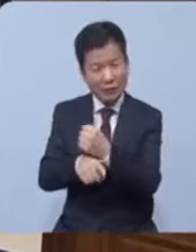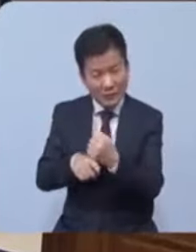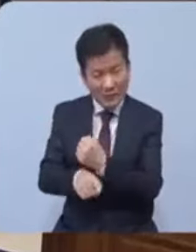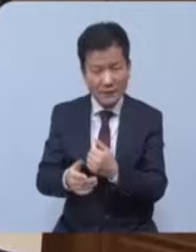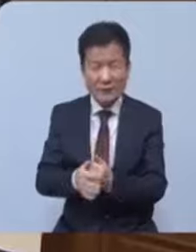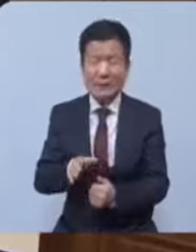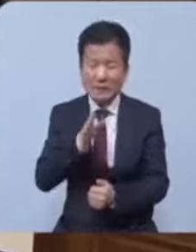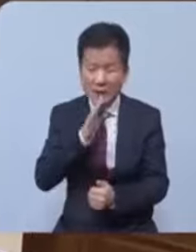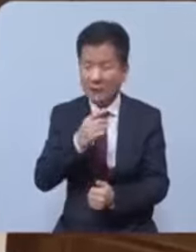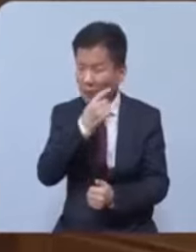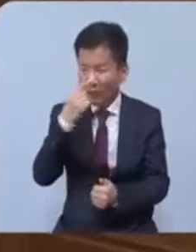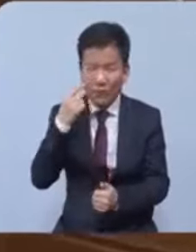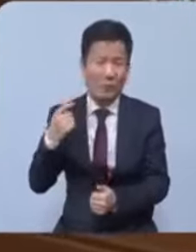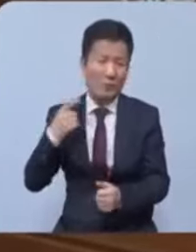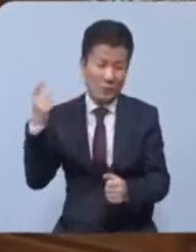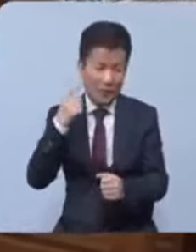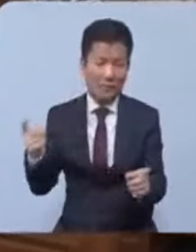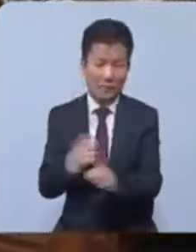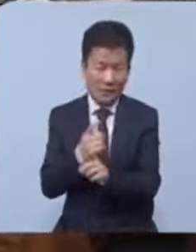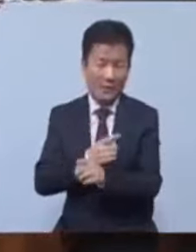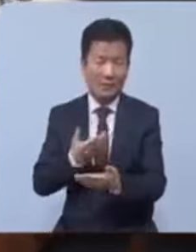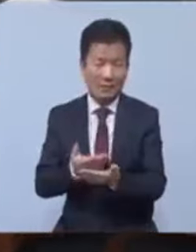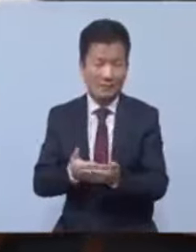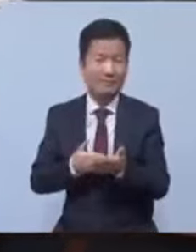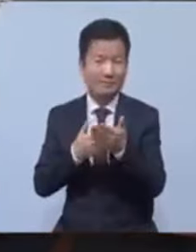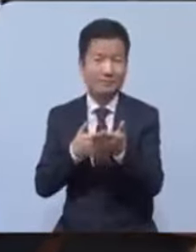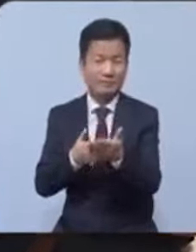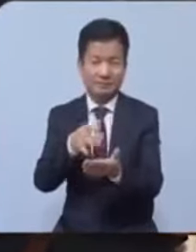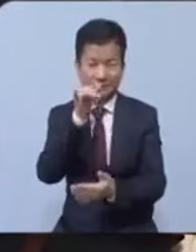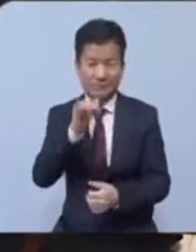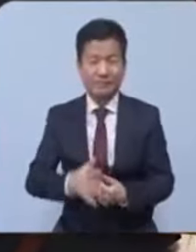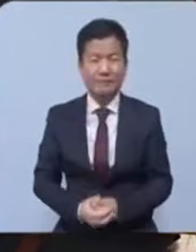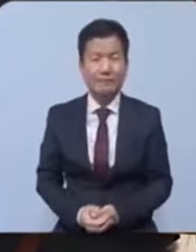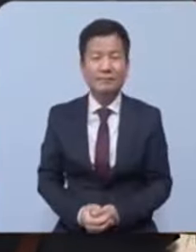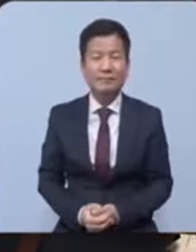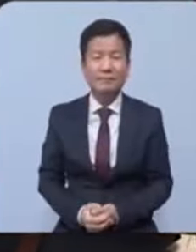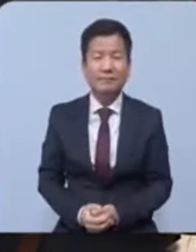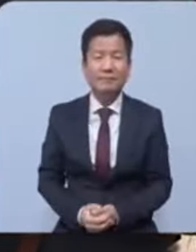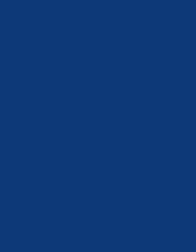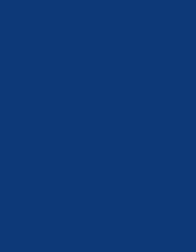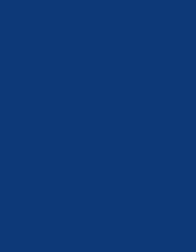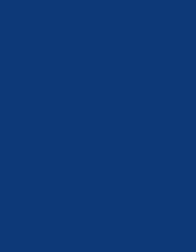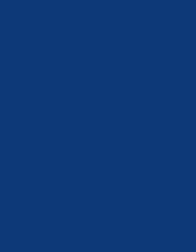높여야 한다는 목소리가 커지고 있습니다. KBS 뉴스 진희정입니다.